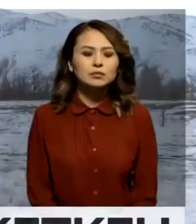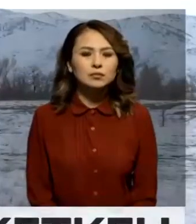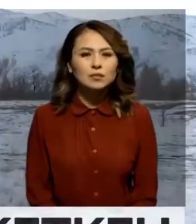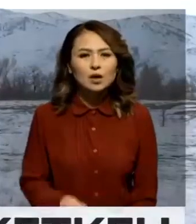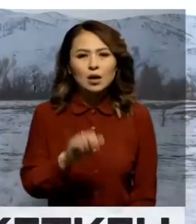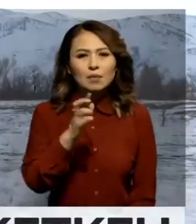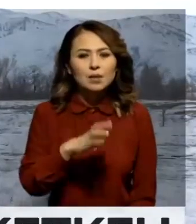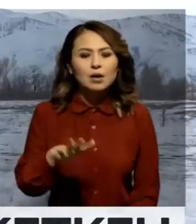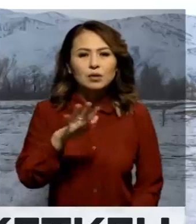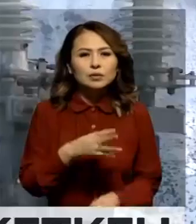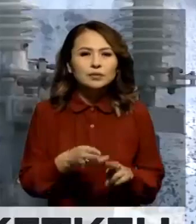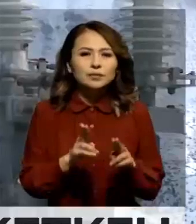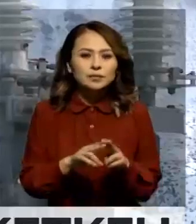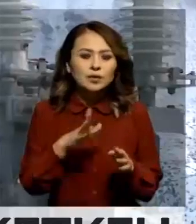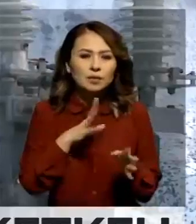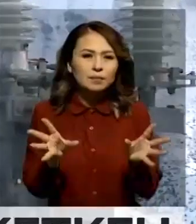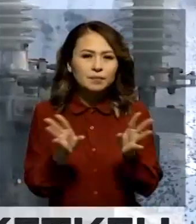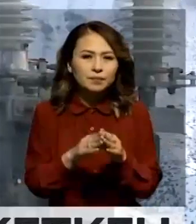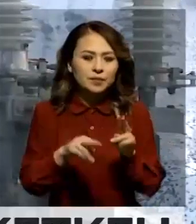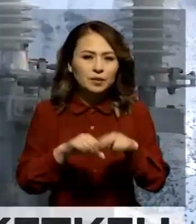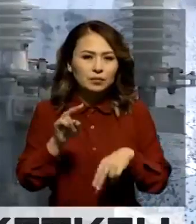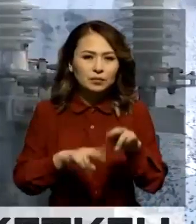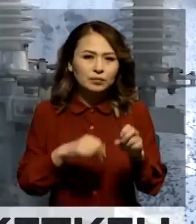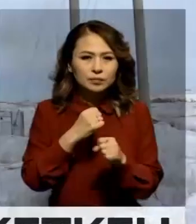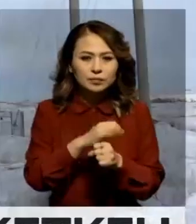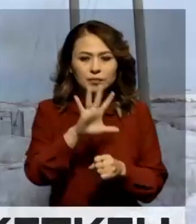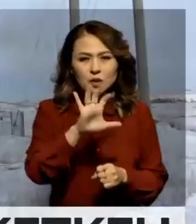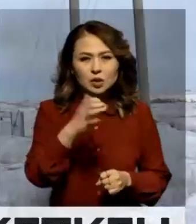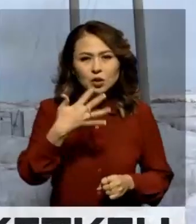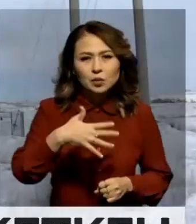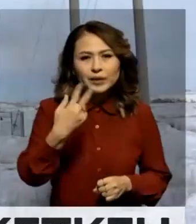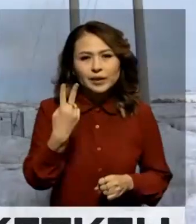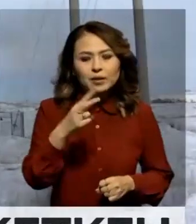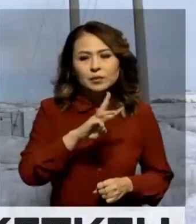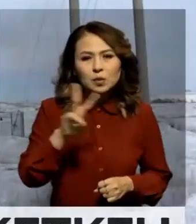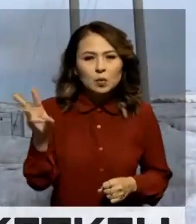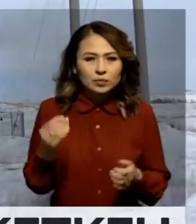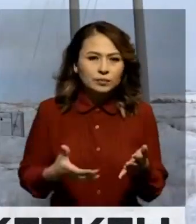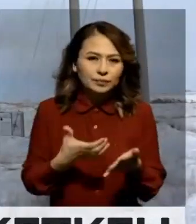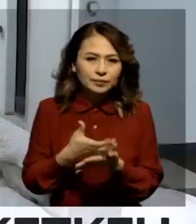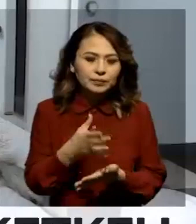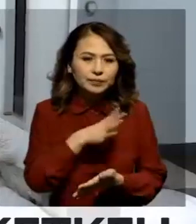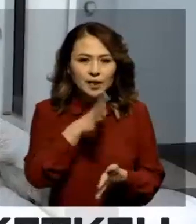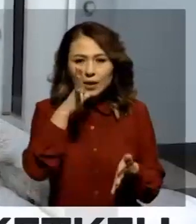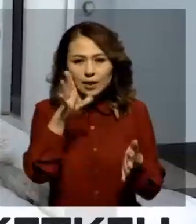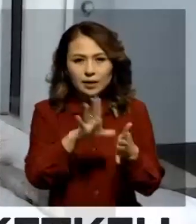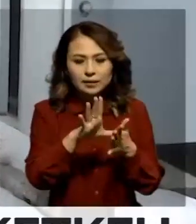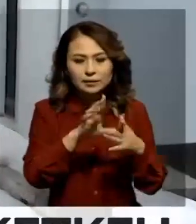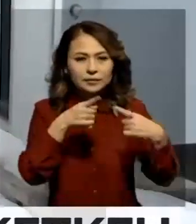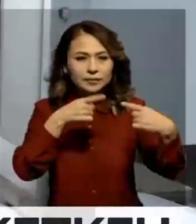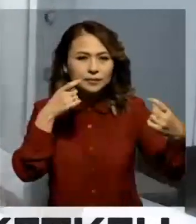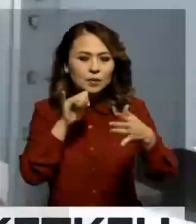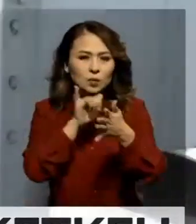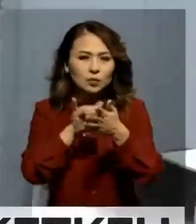Абайыл ауылының маңындағы қосалқы станция құрылысына бюджеттен 552 миллион теңге бөлінген. Мердігерлер бұл қаражатқа электр қуатын тарататын